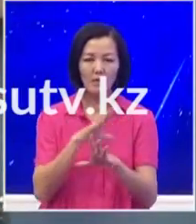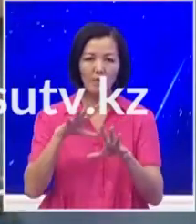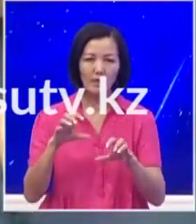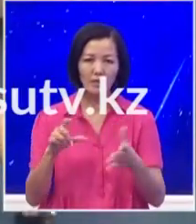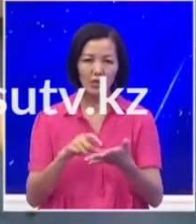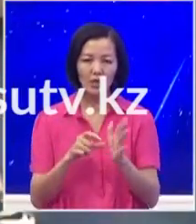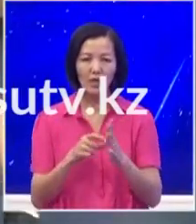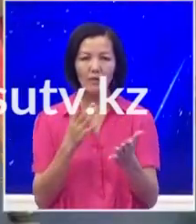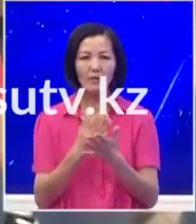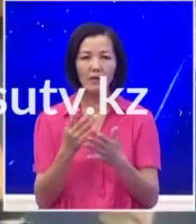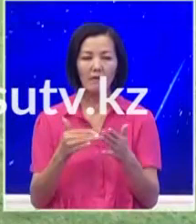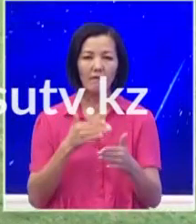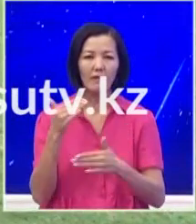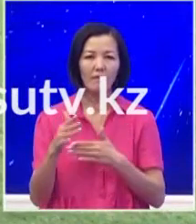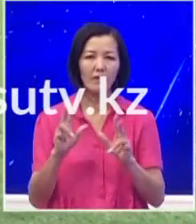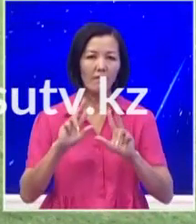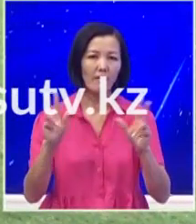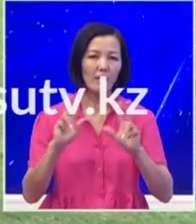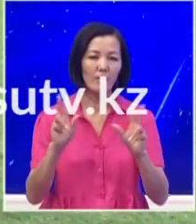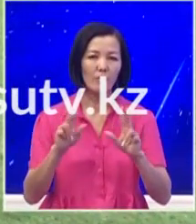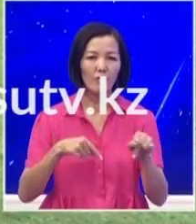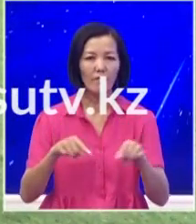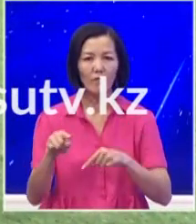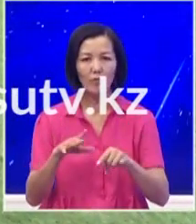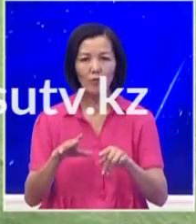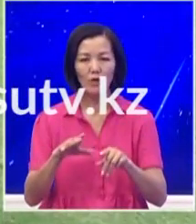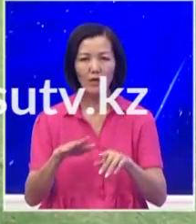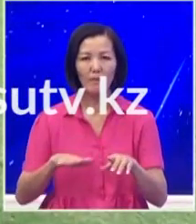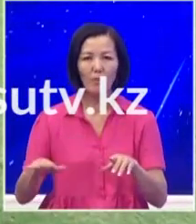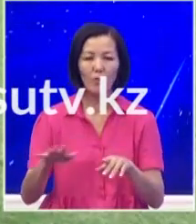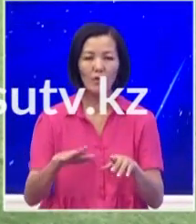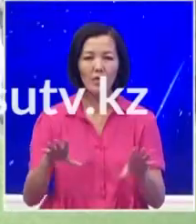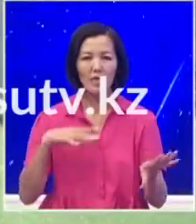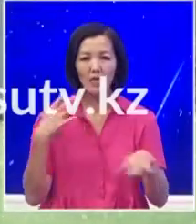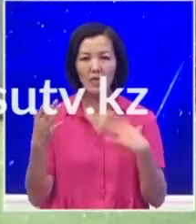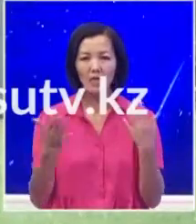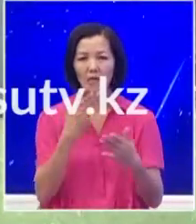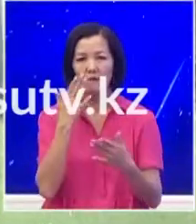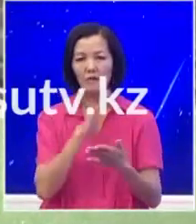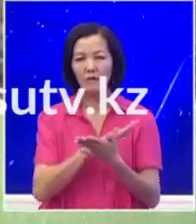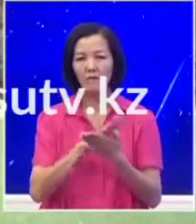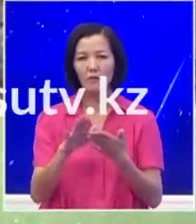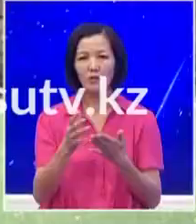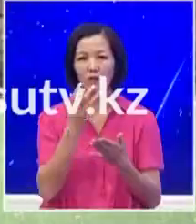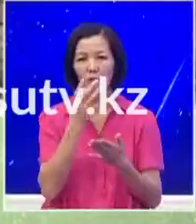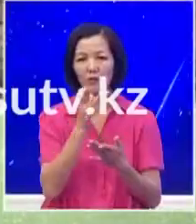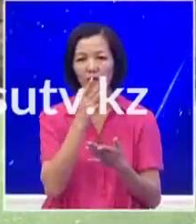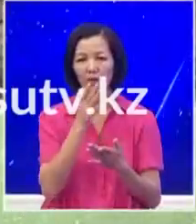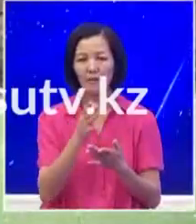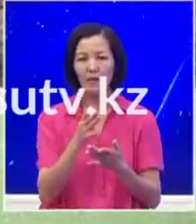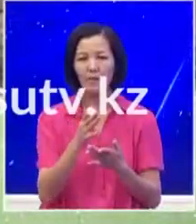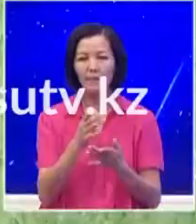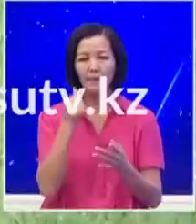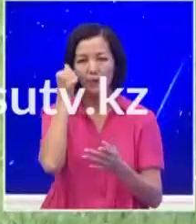массажные кабинеты. Во дворе волейбольная площадка и футбольное поле для тренировок на свежем воздухе в теплое время года.